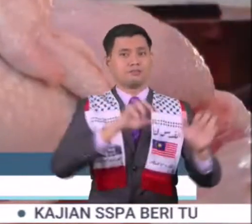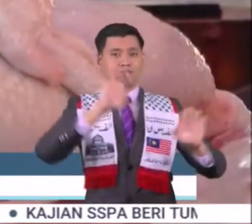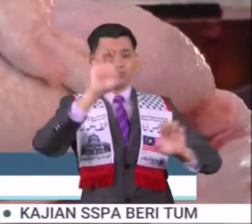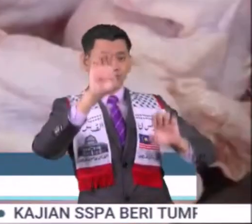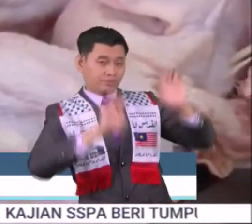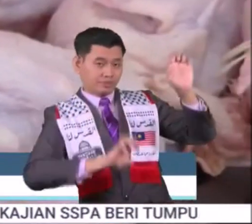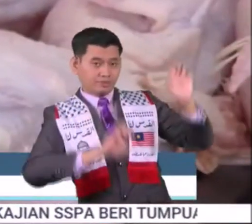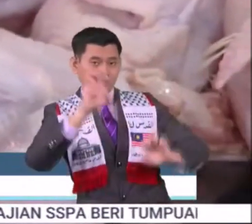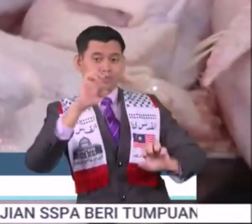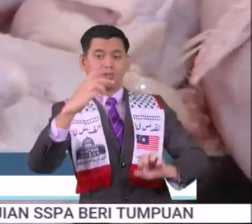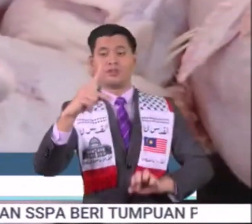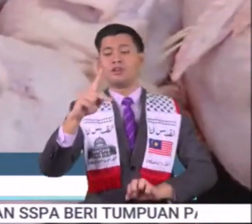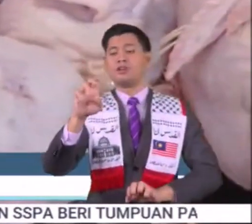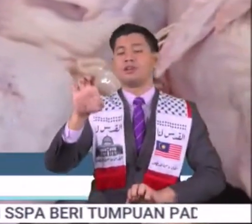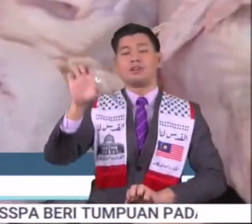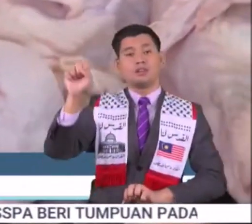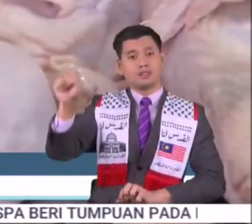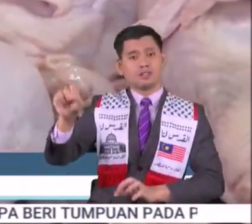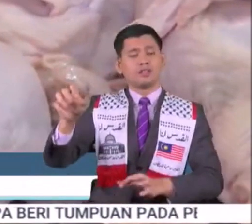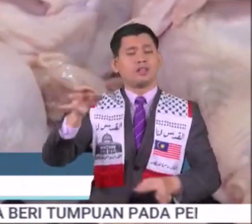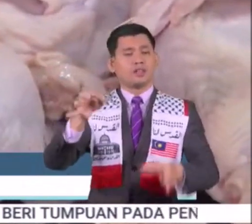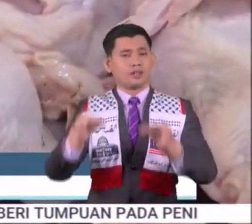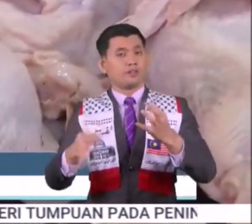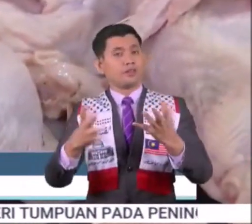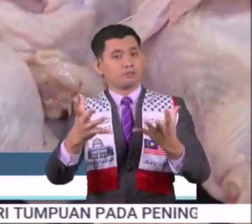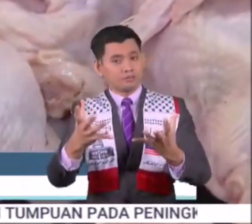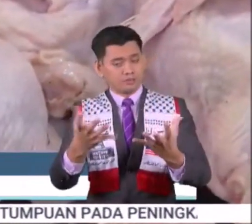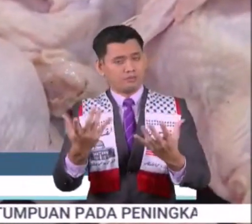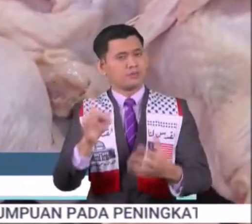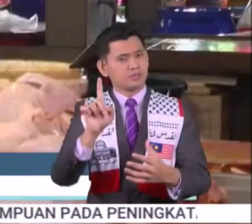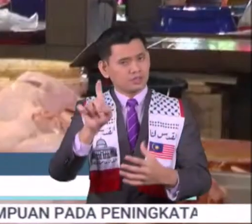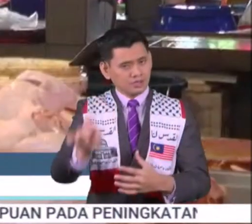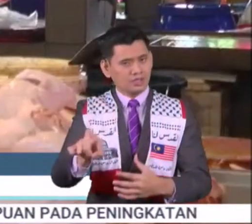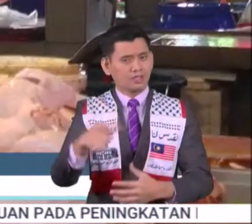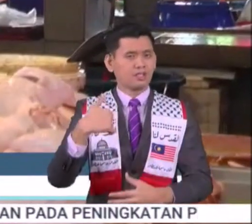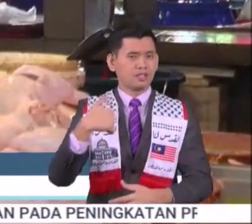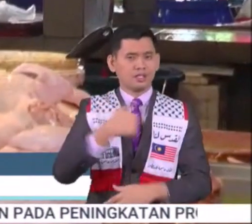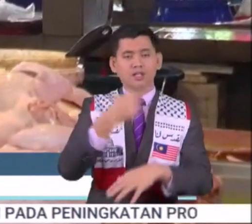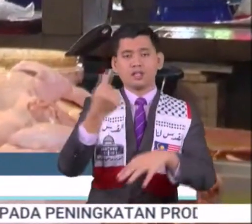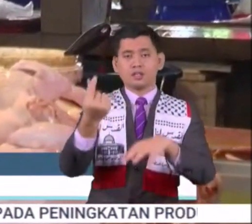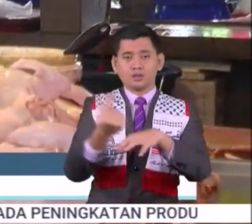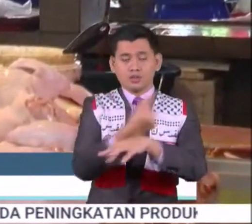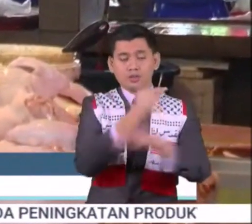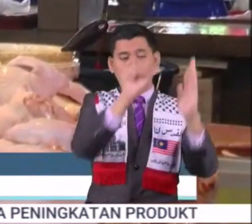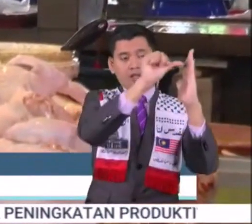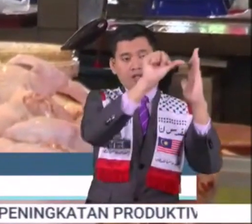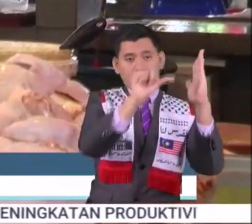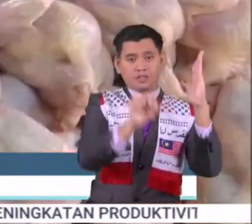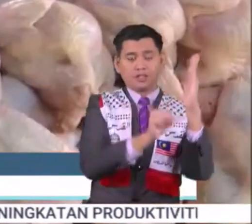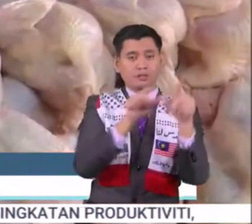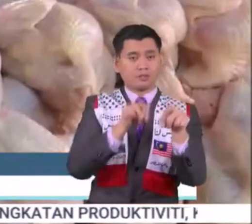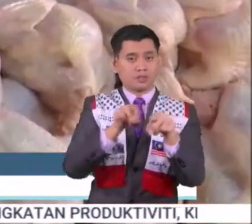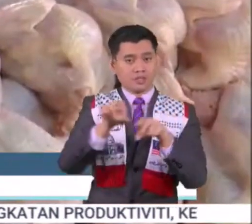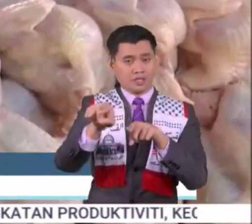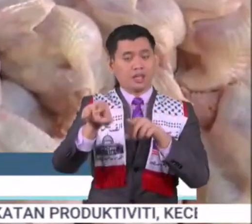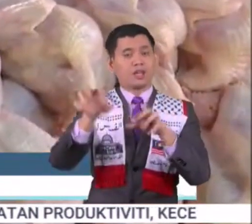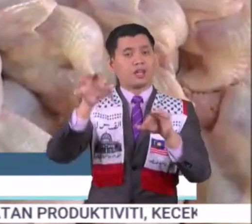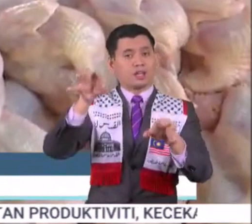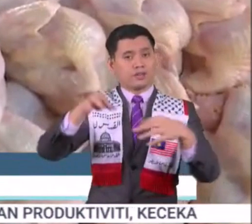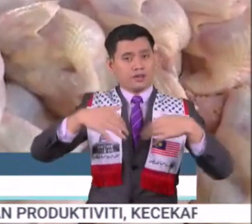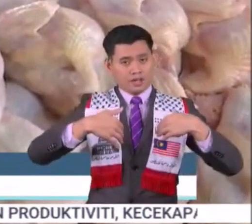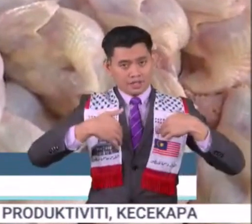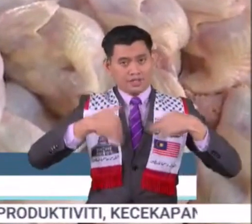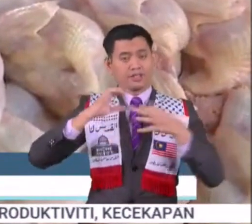untuk kes-kes tertentu melihat sekiranya perlu kita menggunapakai Akta Persaingan. Sekiranya ada elemen